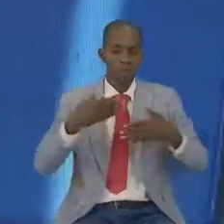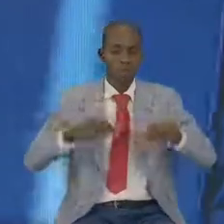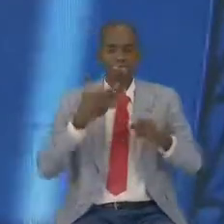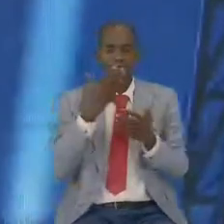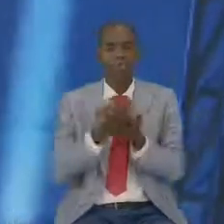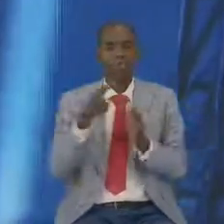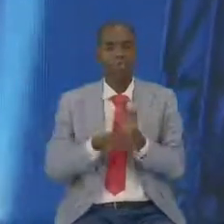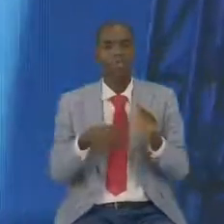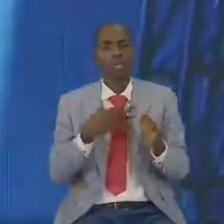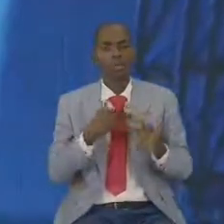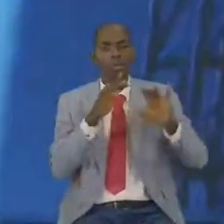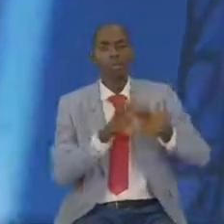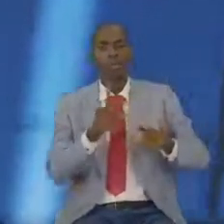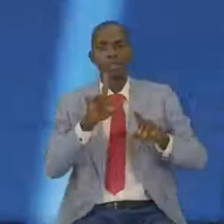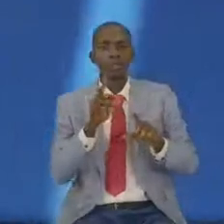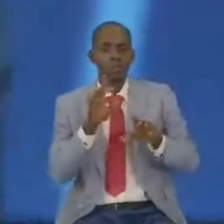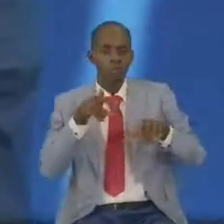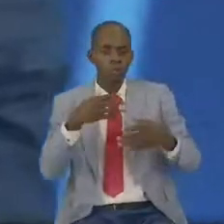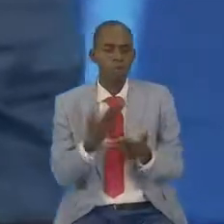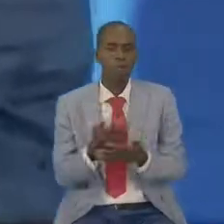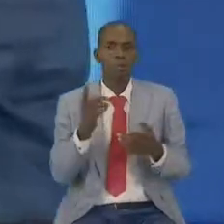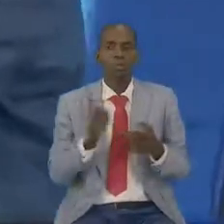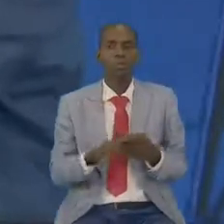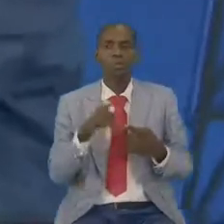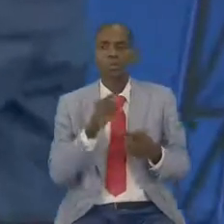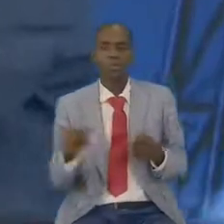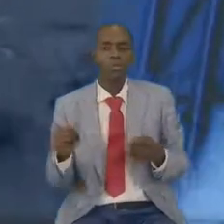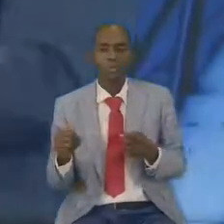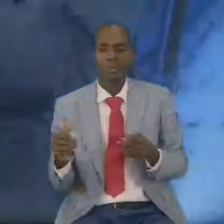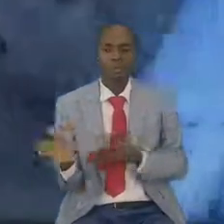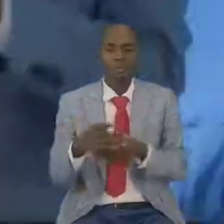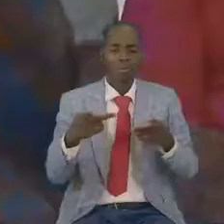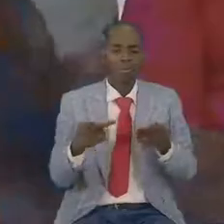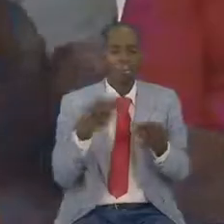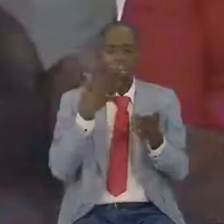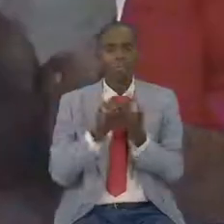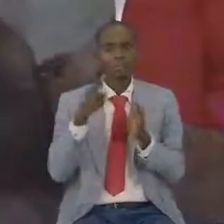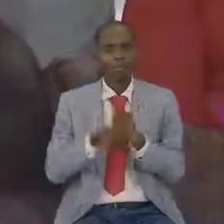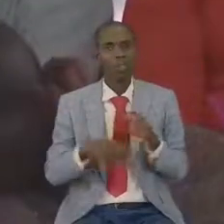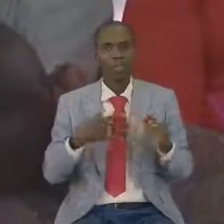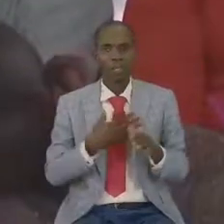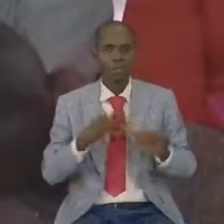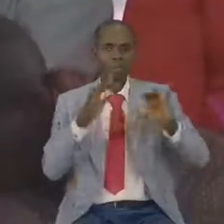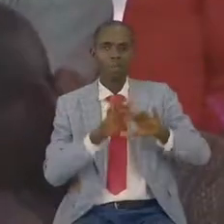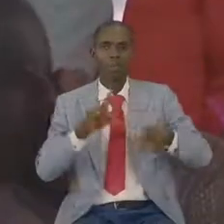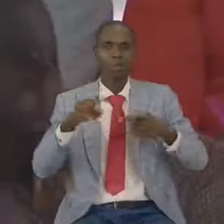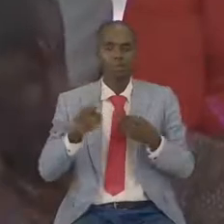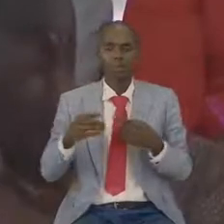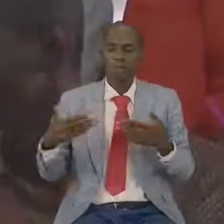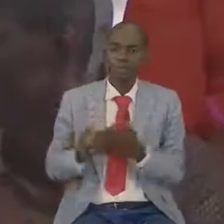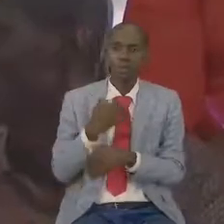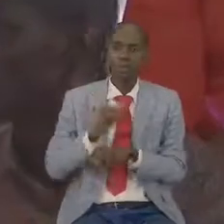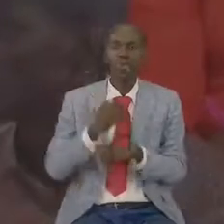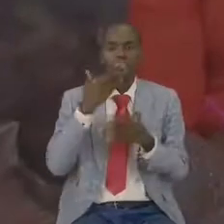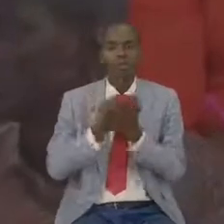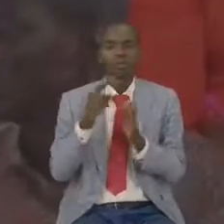grâce. Tu vas dans un nouveau endroit où tu vas faire la pêche, bonté et grâce. Tu vas dans tes efforts, bonté